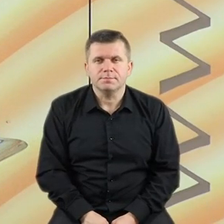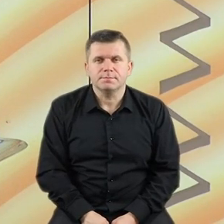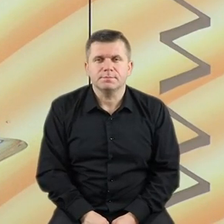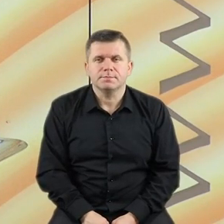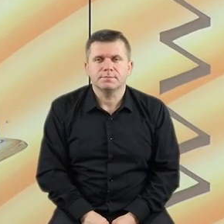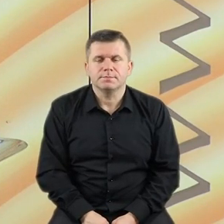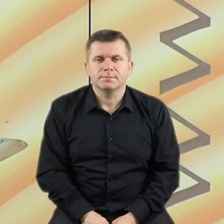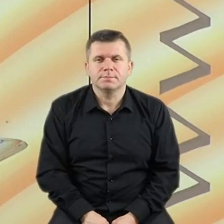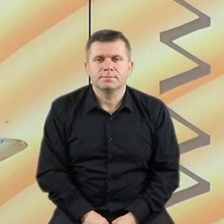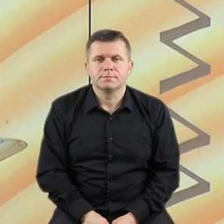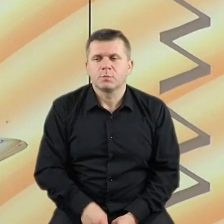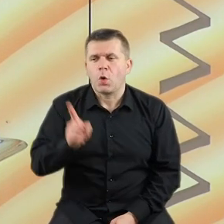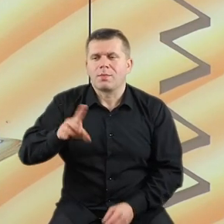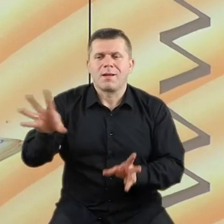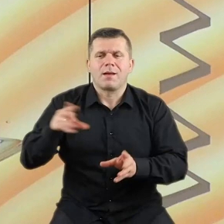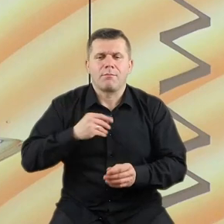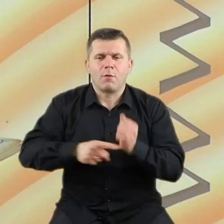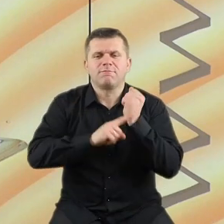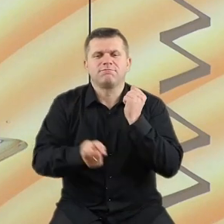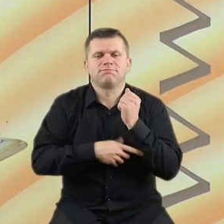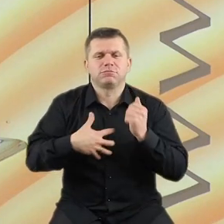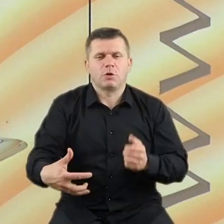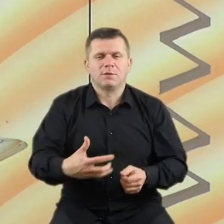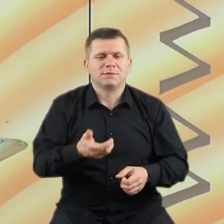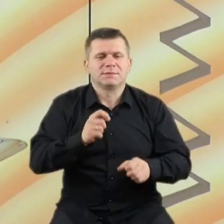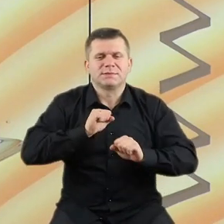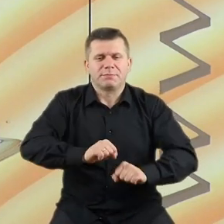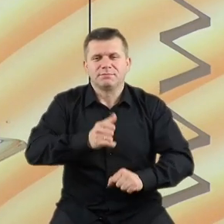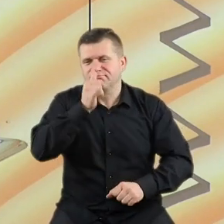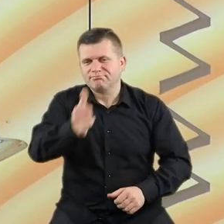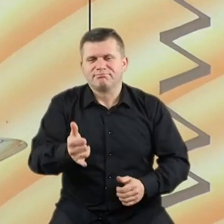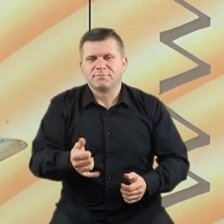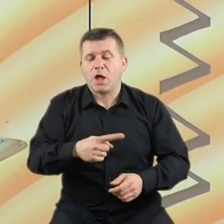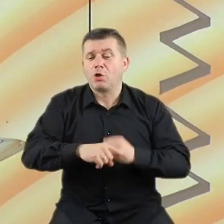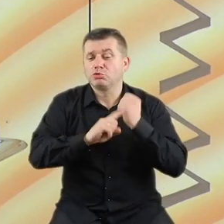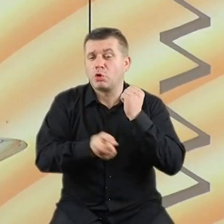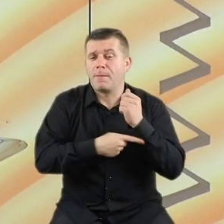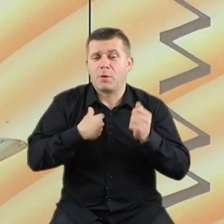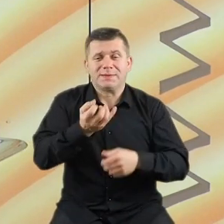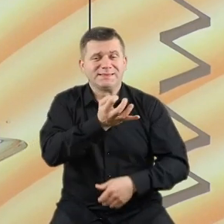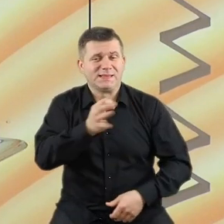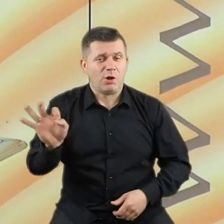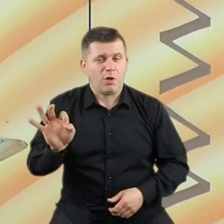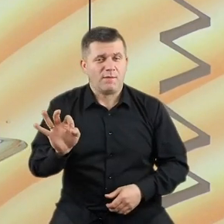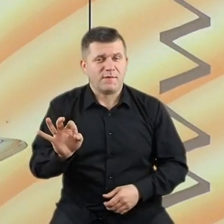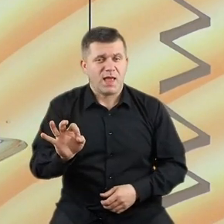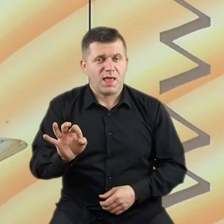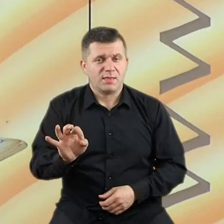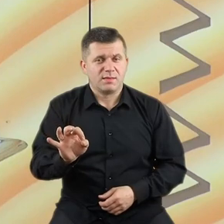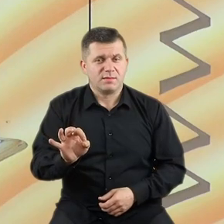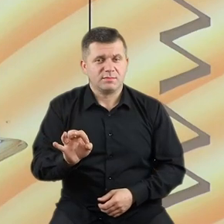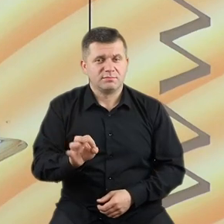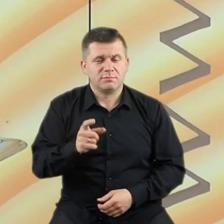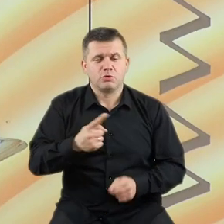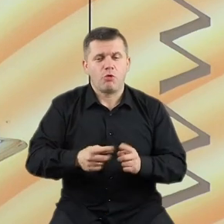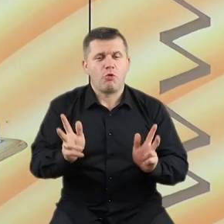I ona zaszła z nim w ciążę, no bo jak się zabezpieczać przed ciążą? Zresztą ciąża to też było takie celowe, to też było